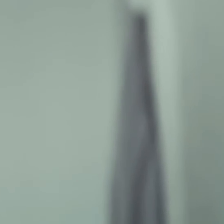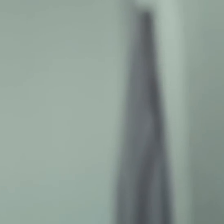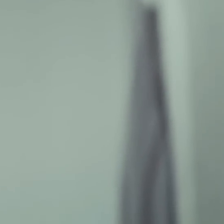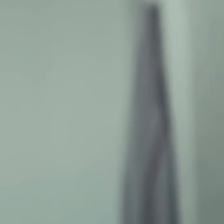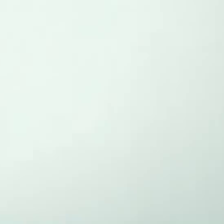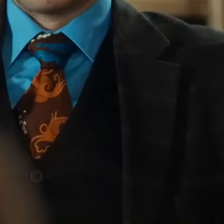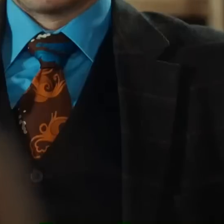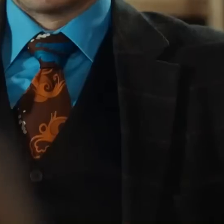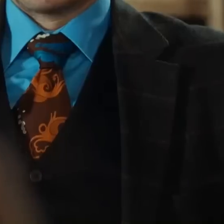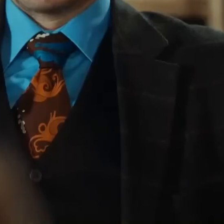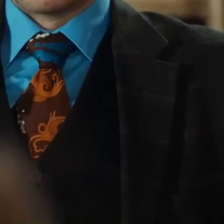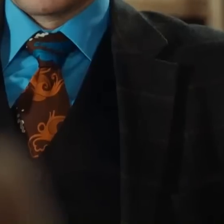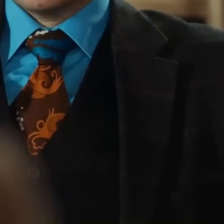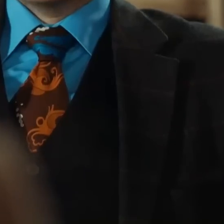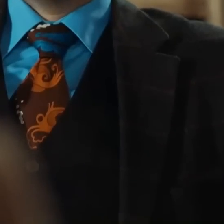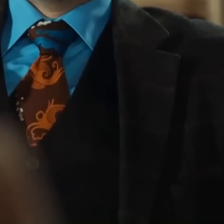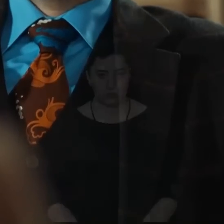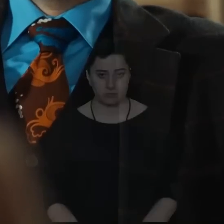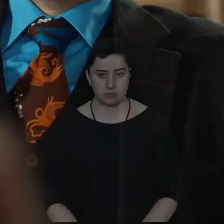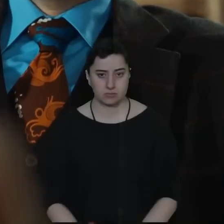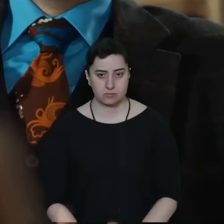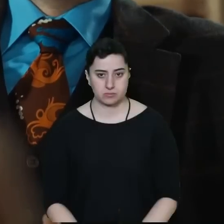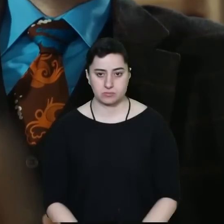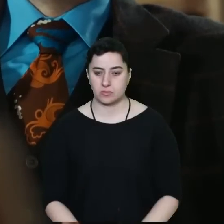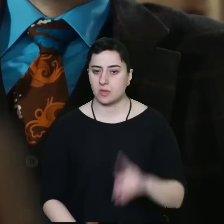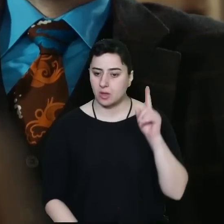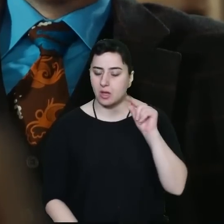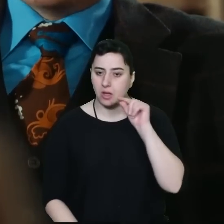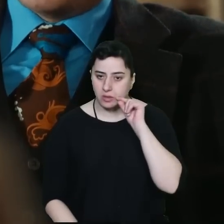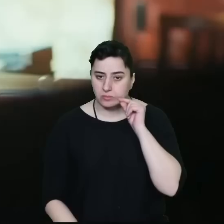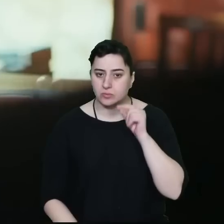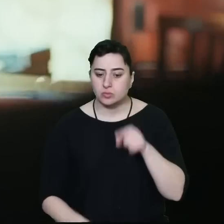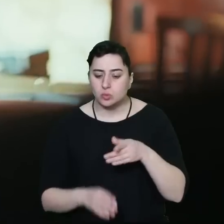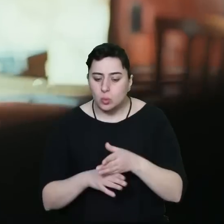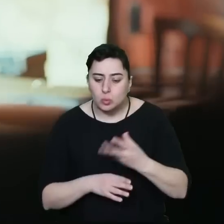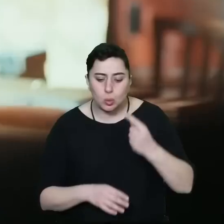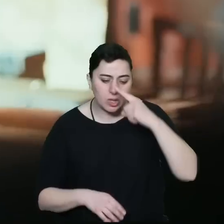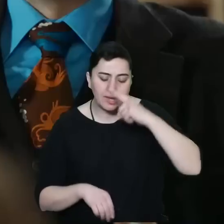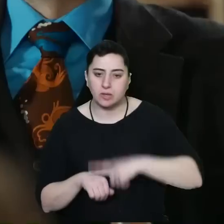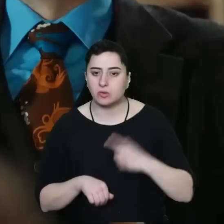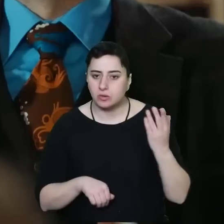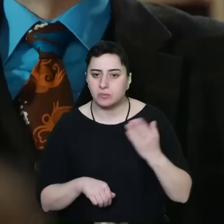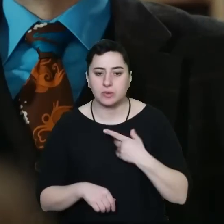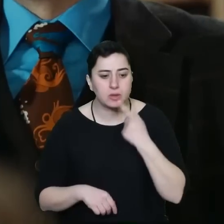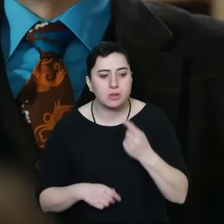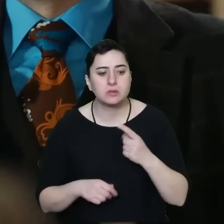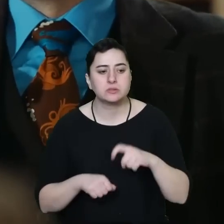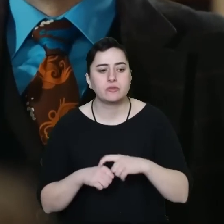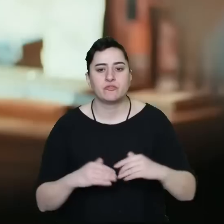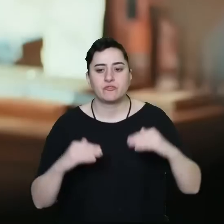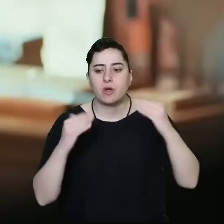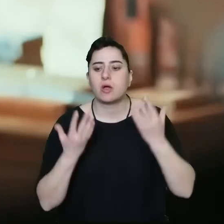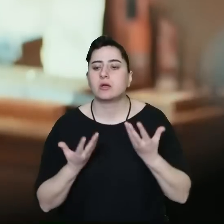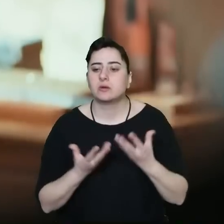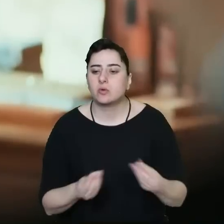Erdem sıktı kendini. Şu an. Adam bu işin doğruluğuna o kadar inanmış ki. Ne desem öfkesi daha da